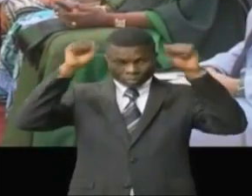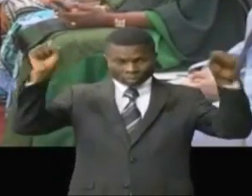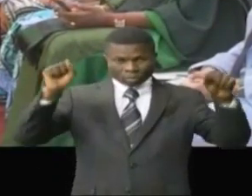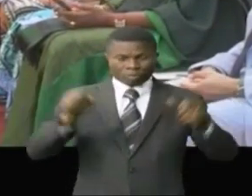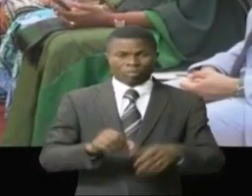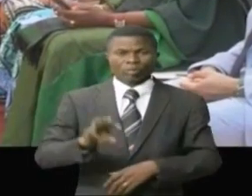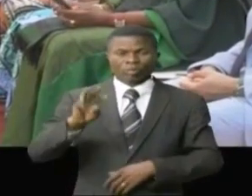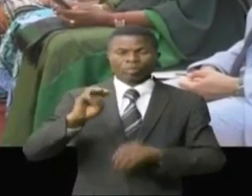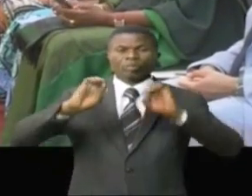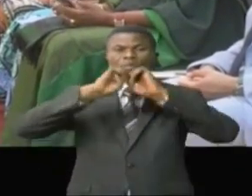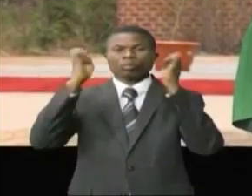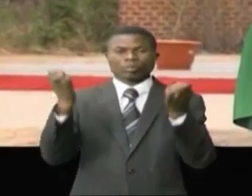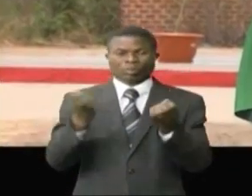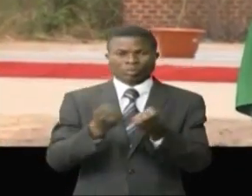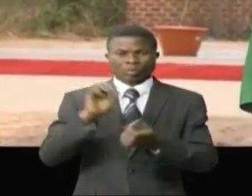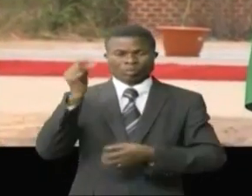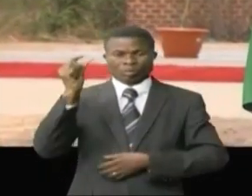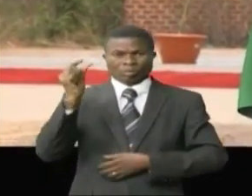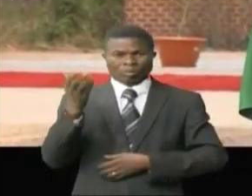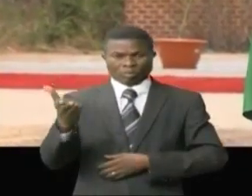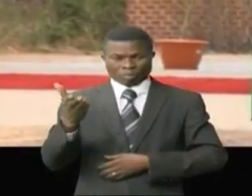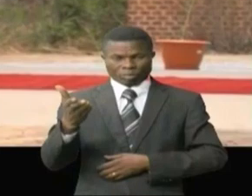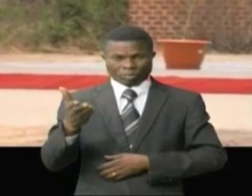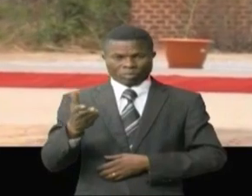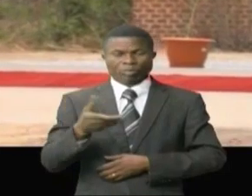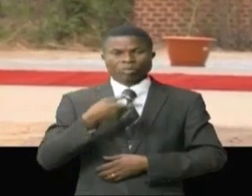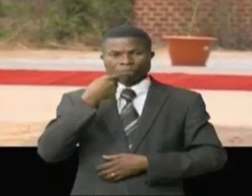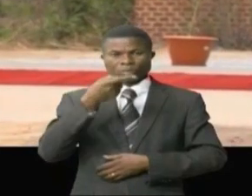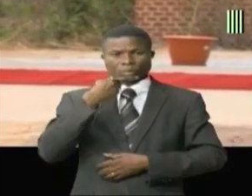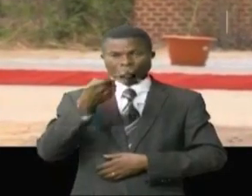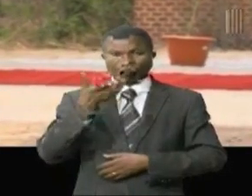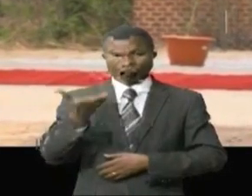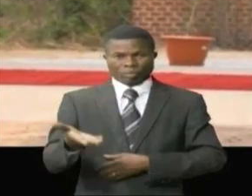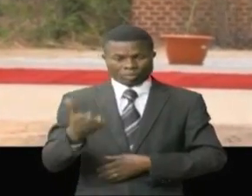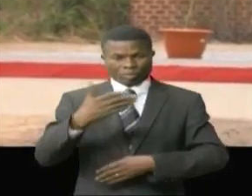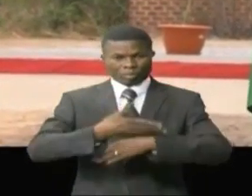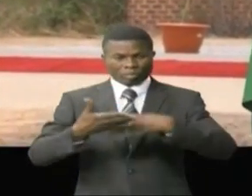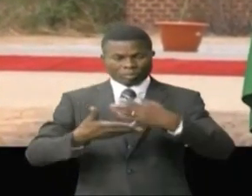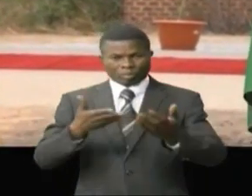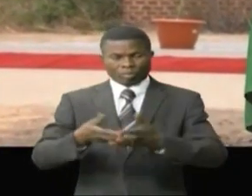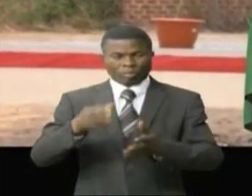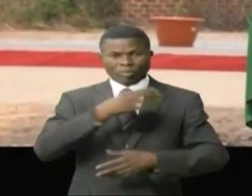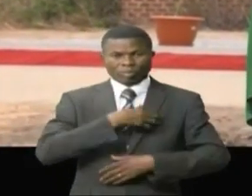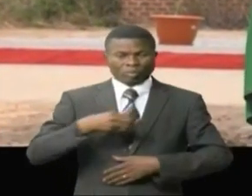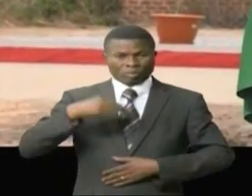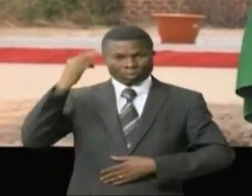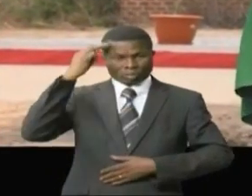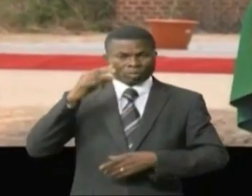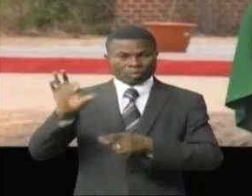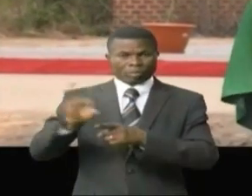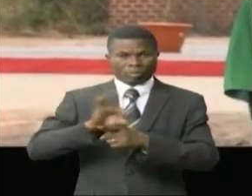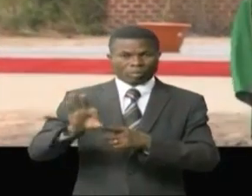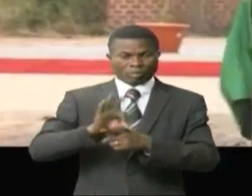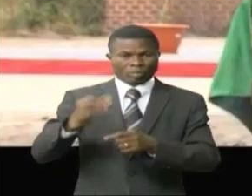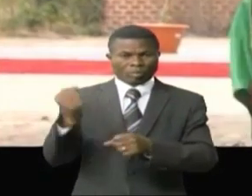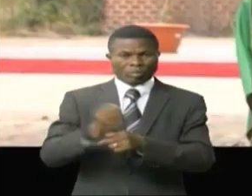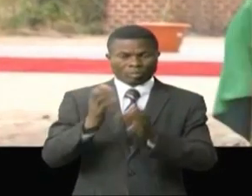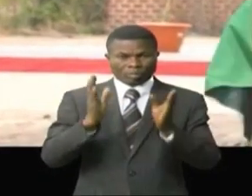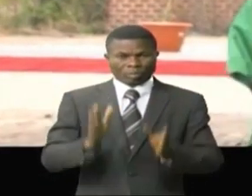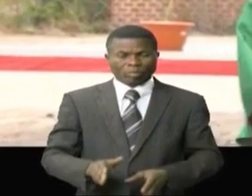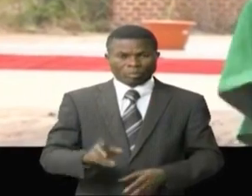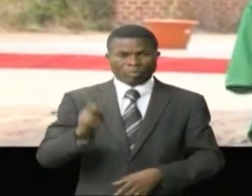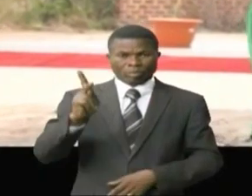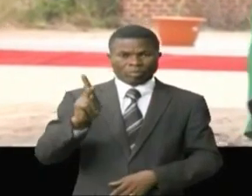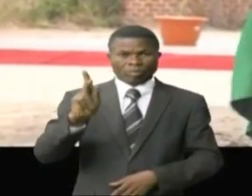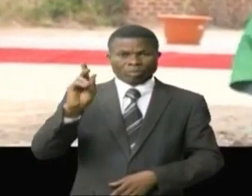Mining Engineering Service qui a construit le centre des négoces, mesdames les ministres de la formation professionnelle Kipulu,